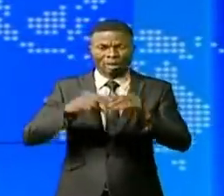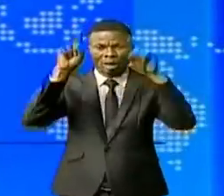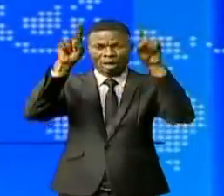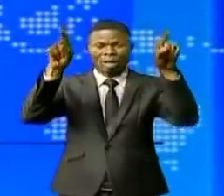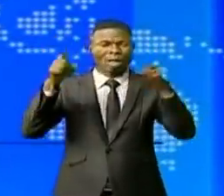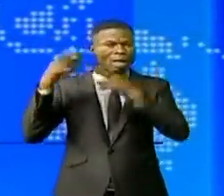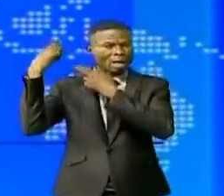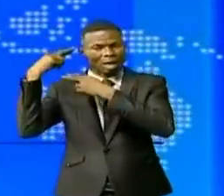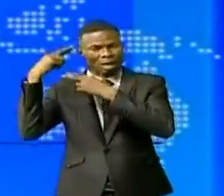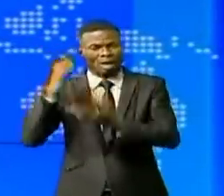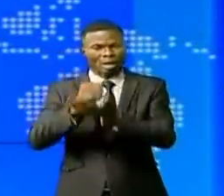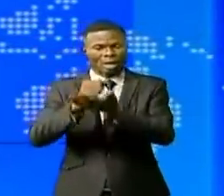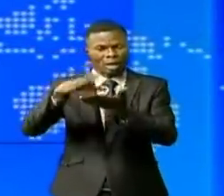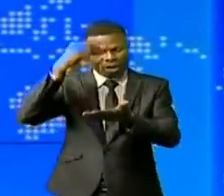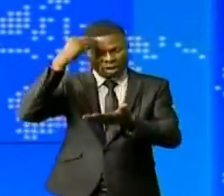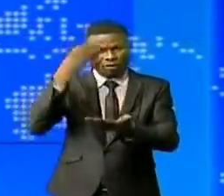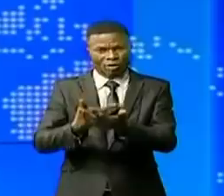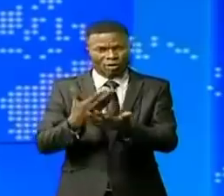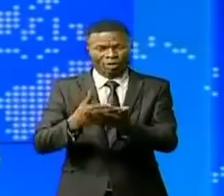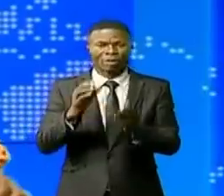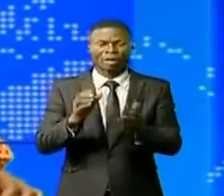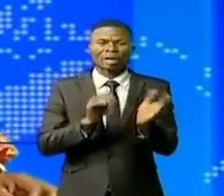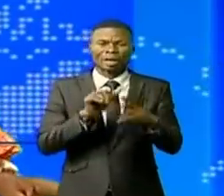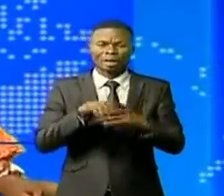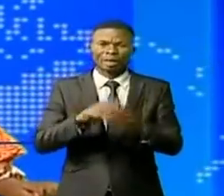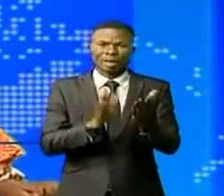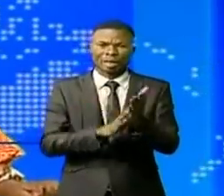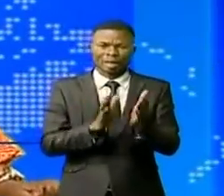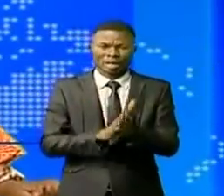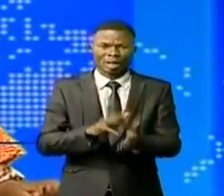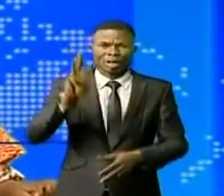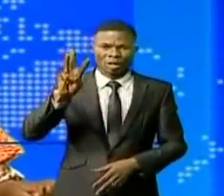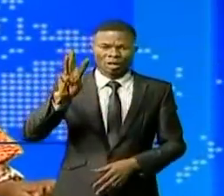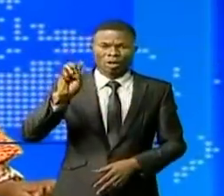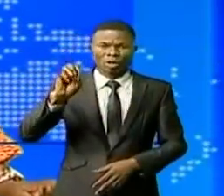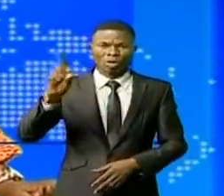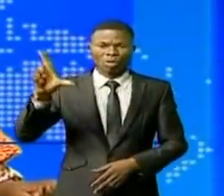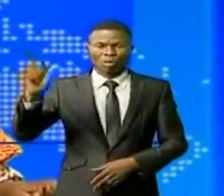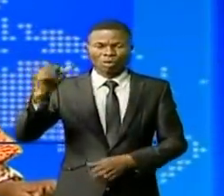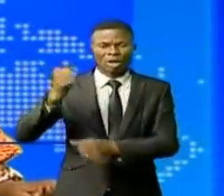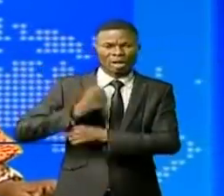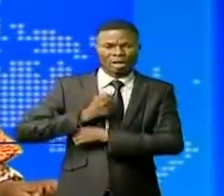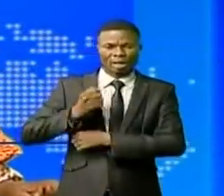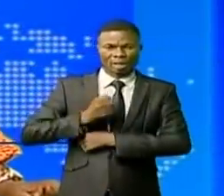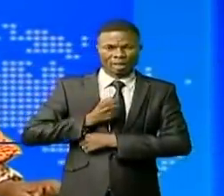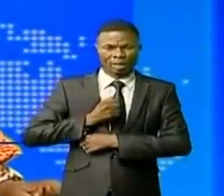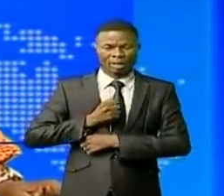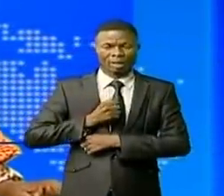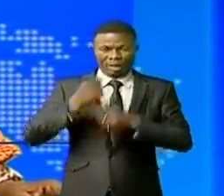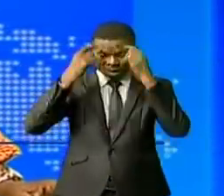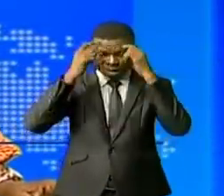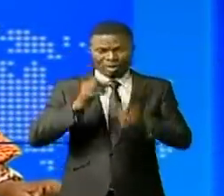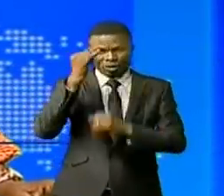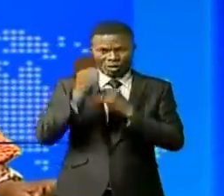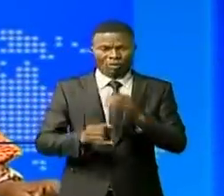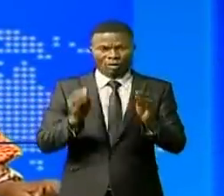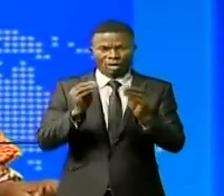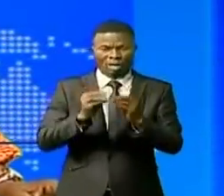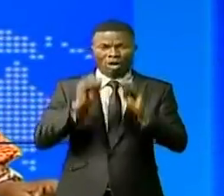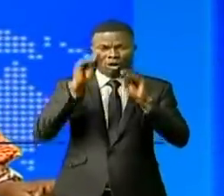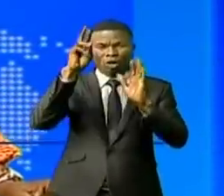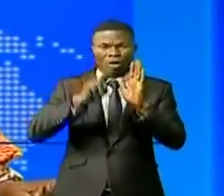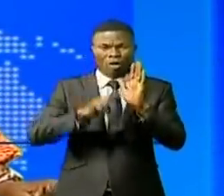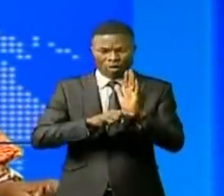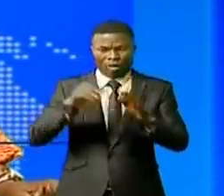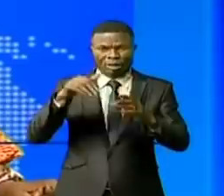favorise l'apprentissage rapide des élèves, selon Worldship Canada. C'est la conclusion de l'atelier sur l'enseignement par voie